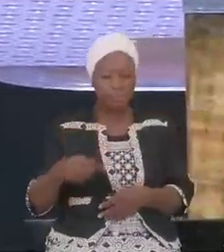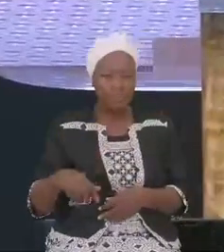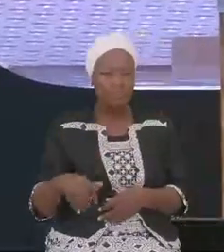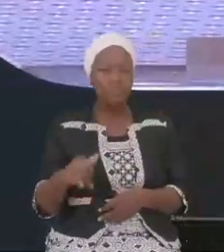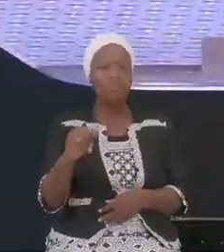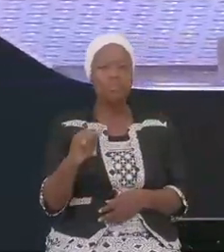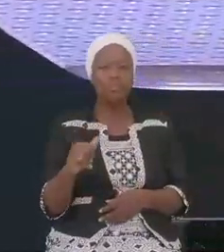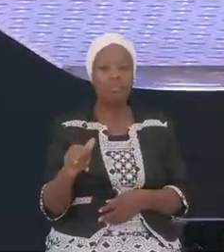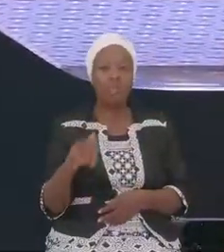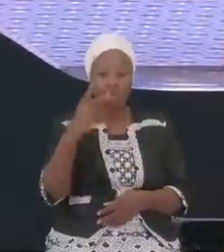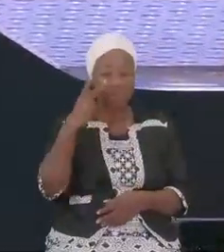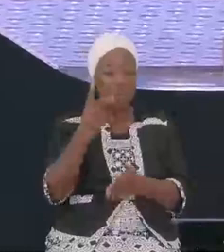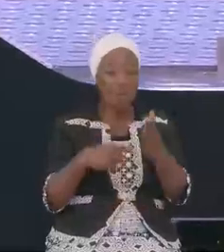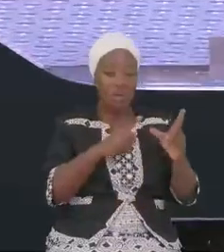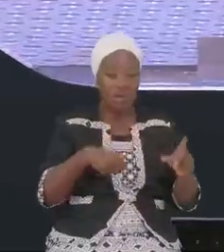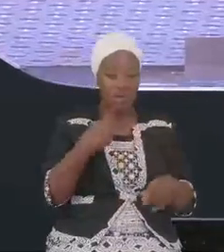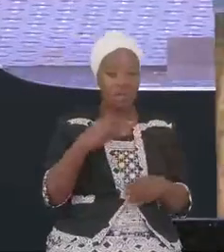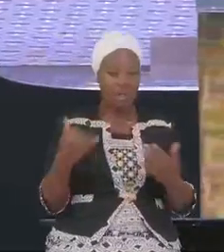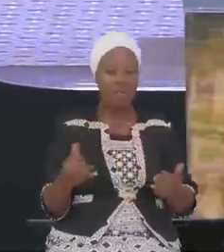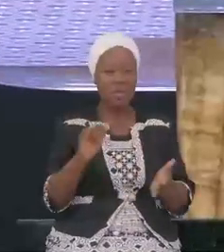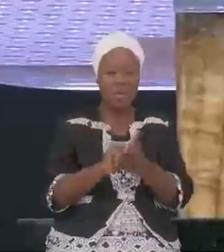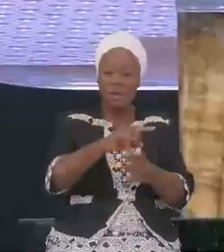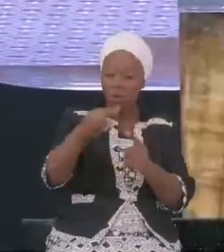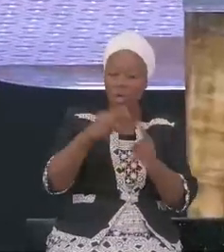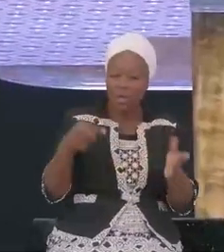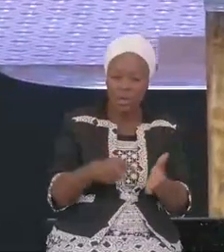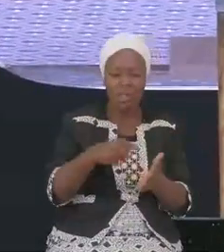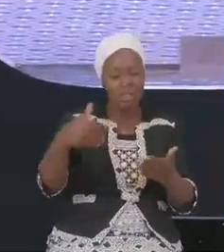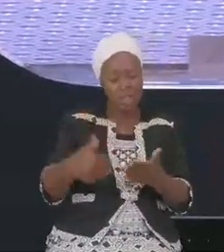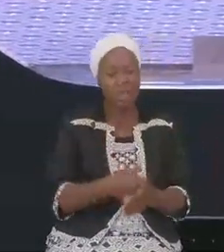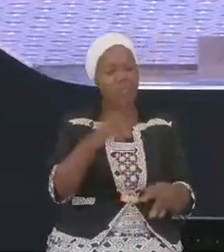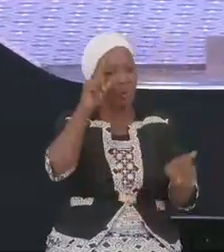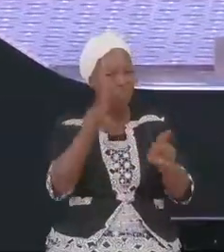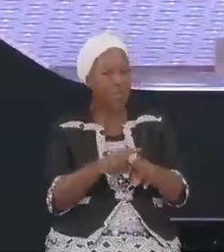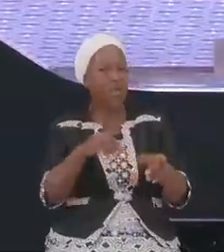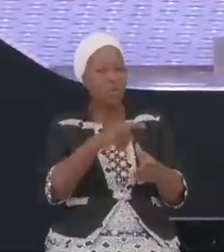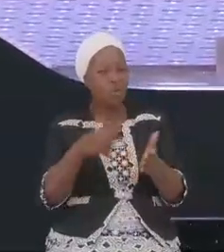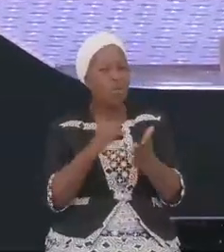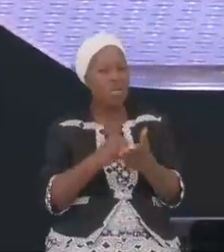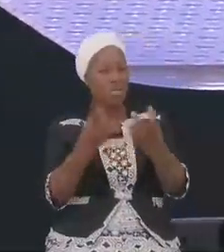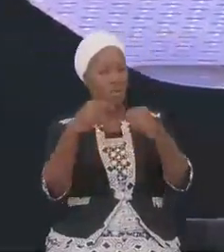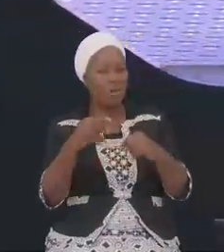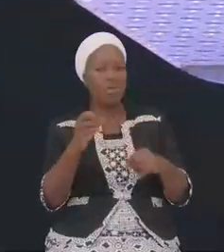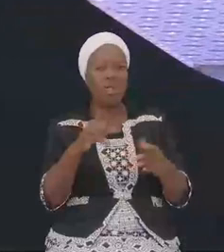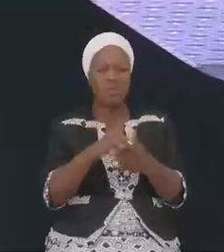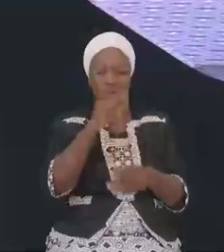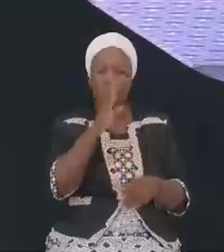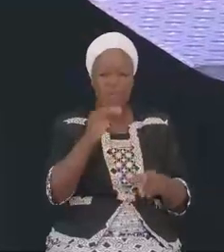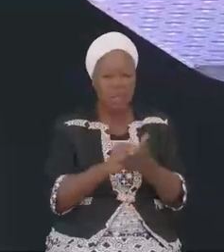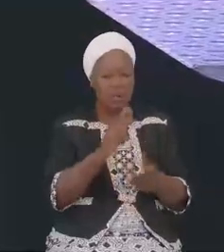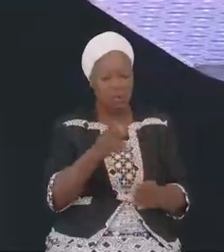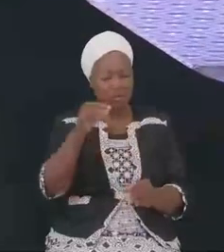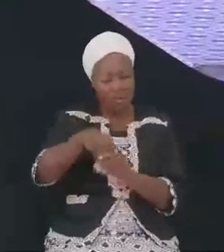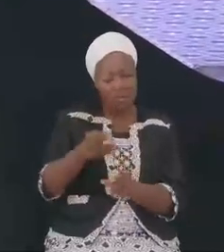Seigneur dit ici, que lorsque cette nouvelle alliance vient, ce ne sera pas que tu es dedans, dehors,